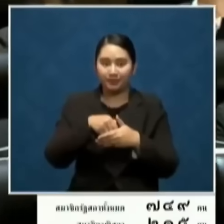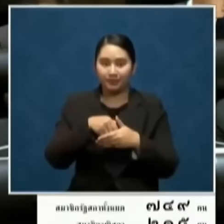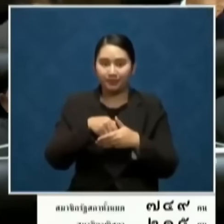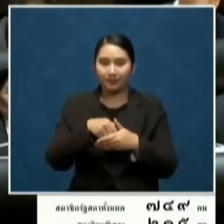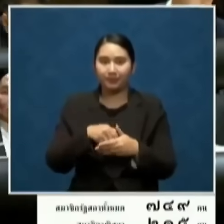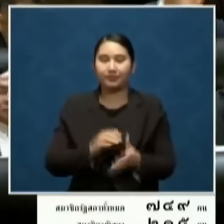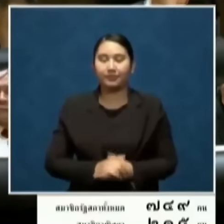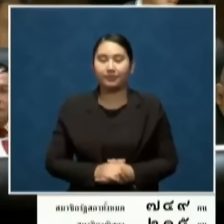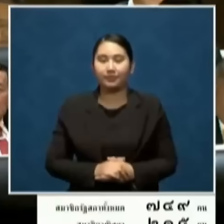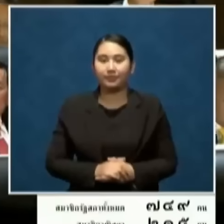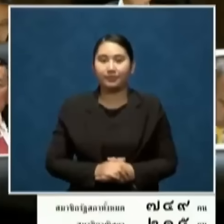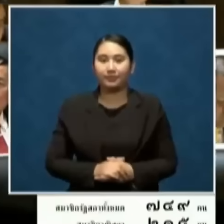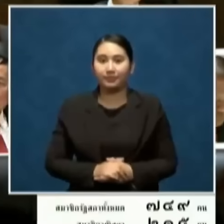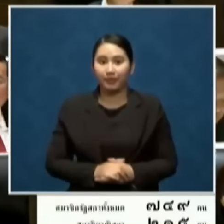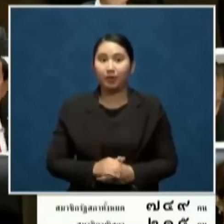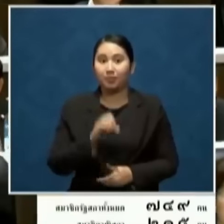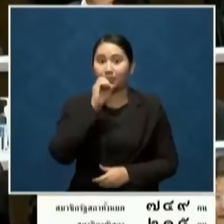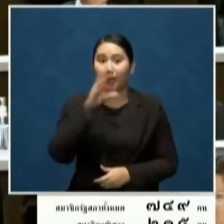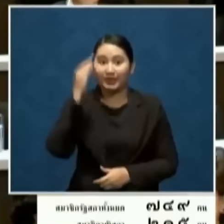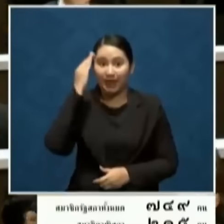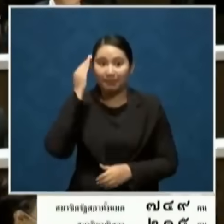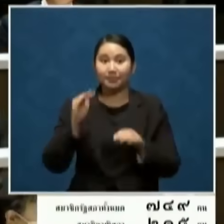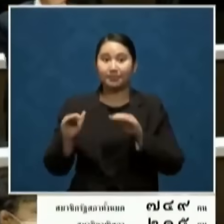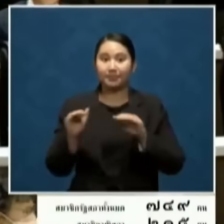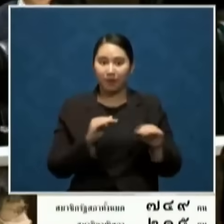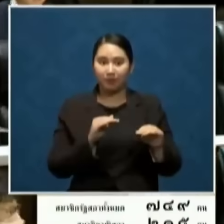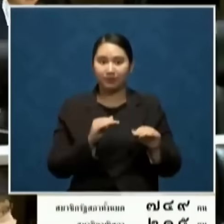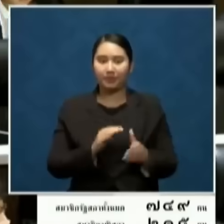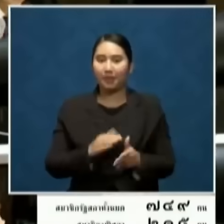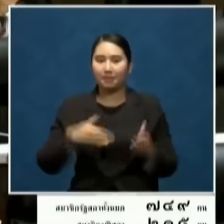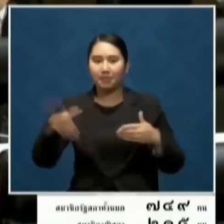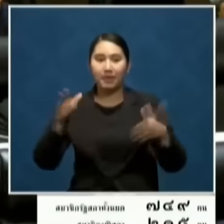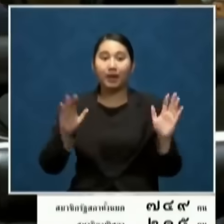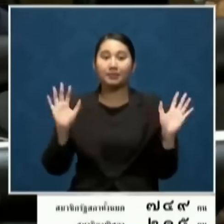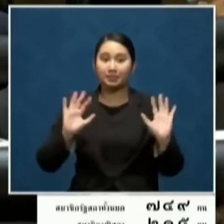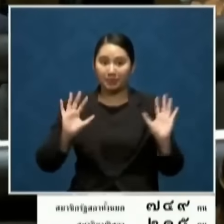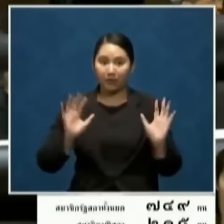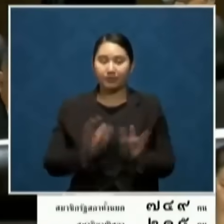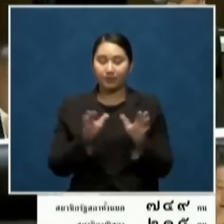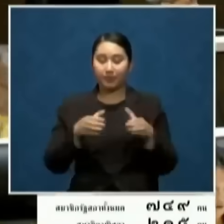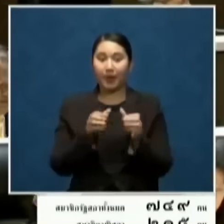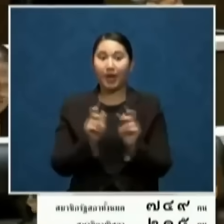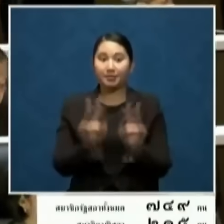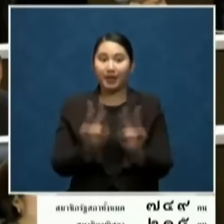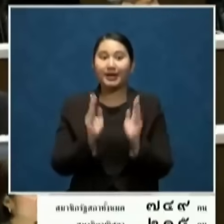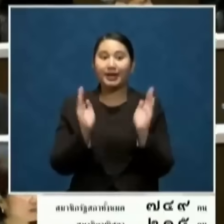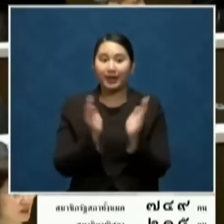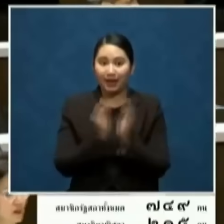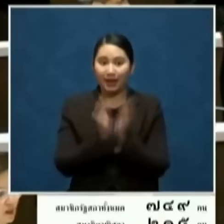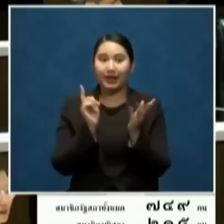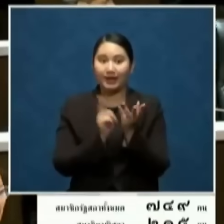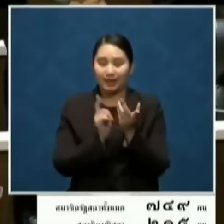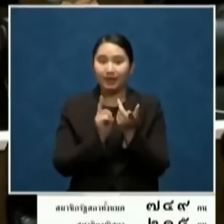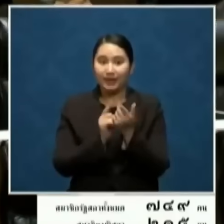ศรีนะคะแหกมติพักนะคะพักชาติไทยพัฒนาเห็นชอบหนุนคุณพิธาเป็นนายกรัฐมน